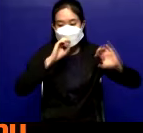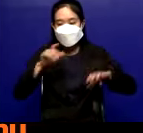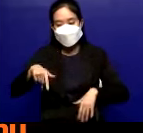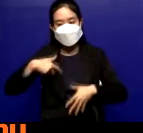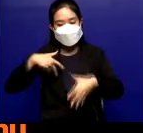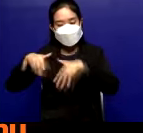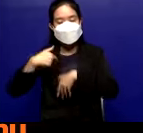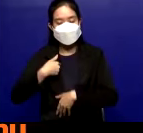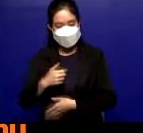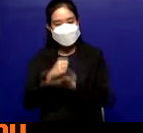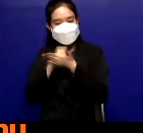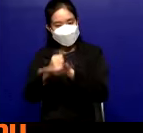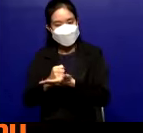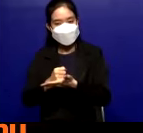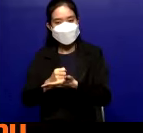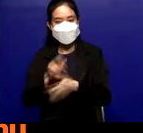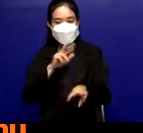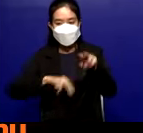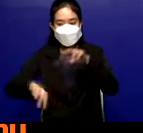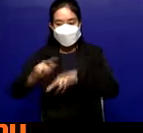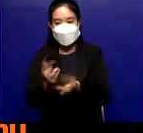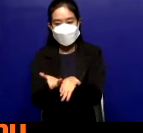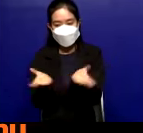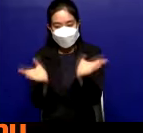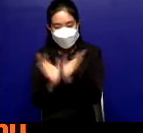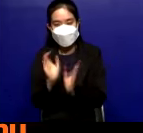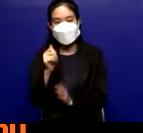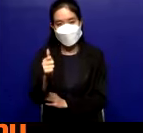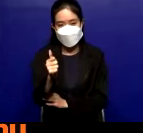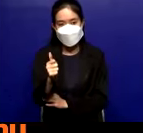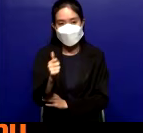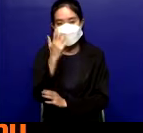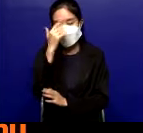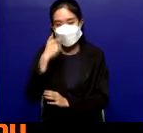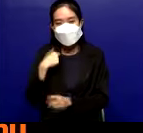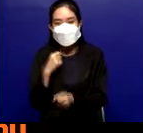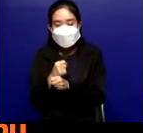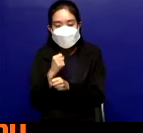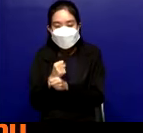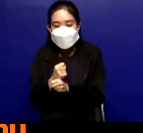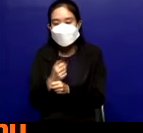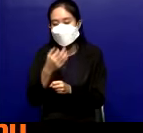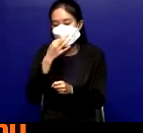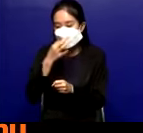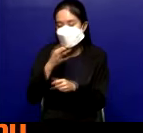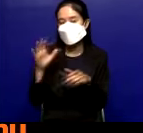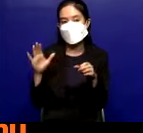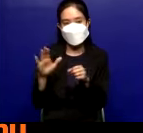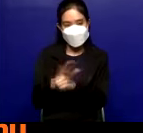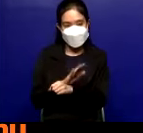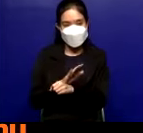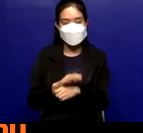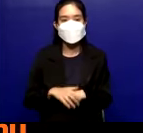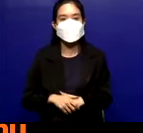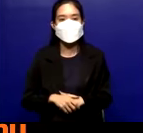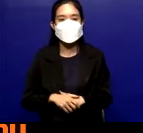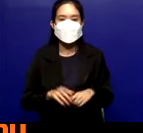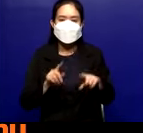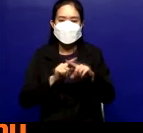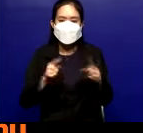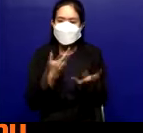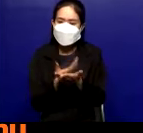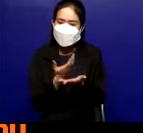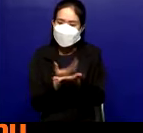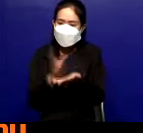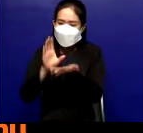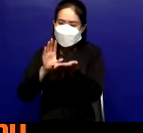เพื่อที่พวกเขาจะได้ลงทุนลงแรงทำงานขับเคลื่อนกันได้อย่างเต็มที่ไม่ใช่การเหยียบย่ำซ้ำเติมด้วยการตัดลดงบสวัสดิ